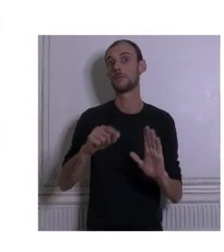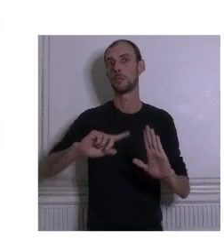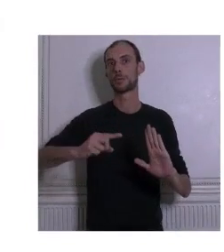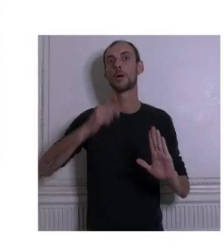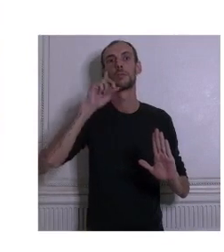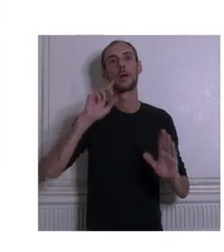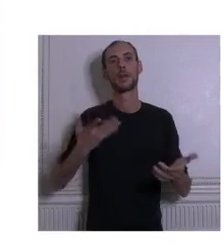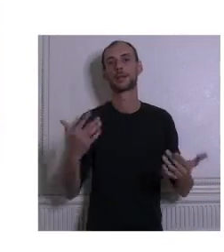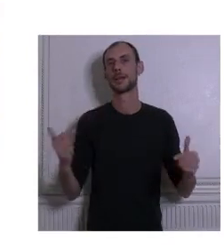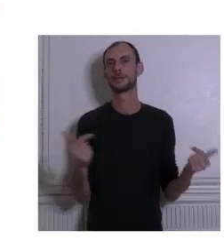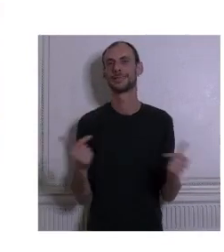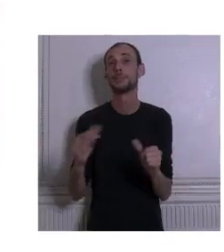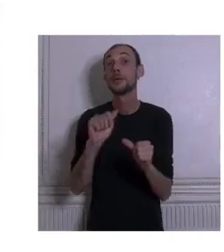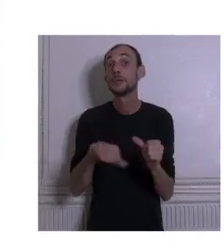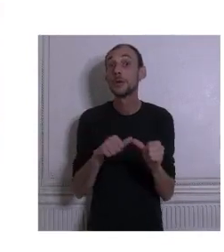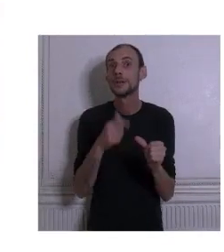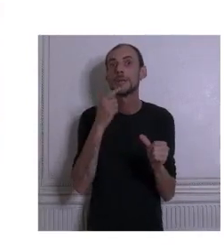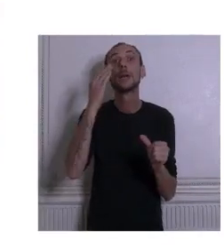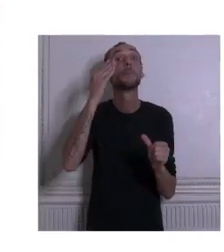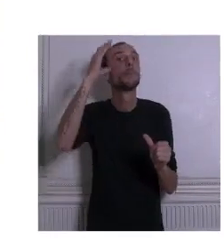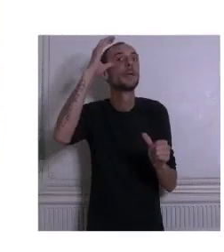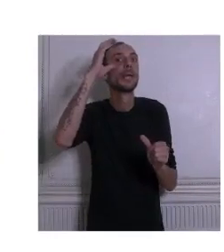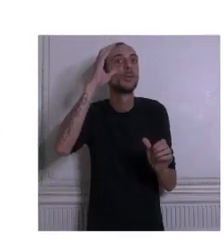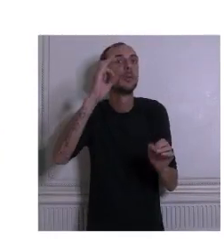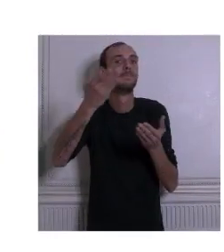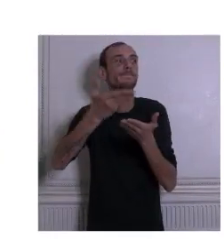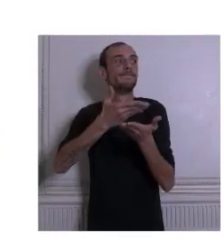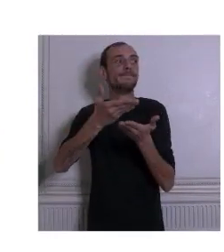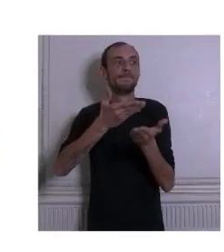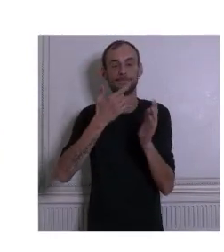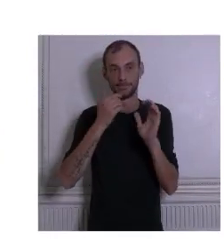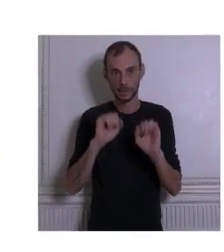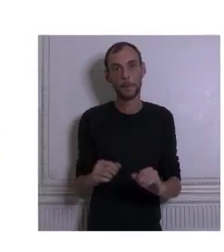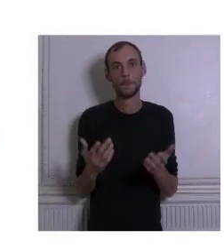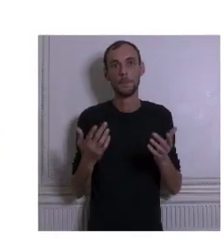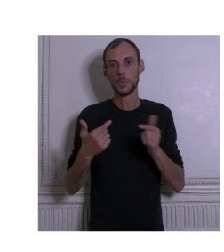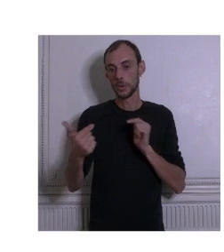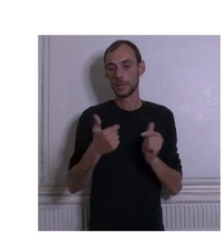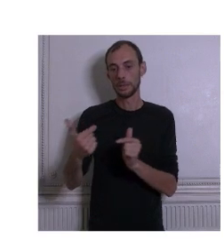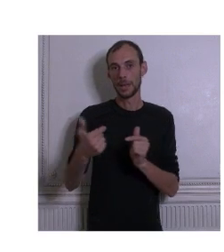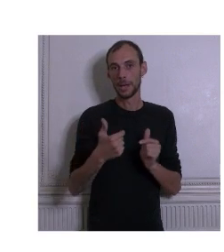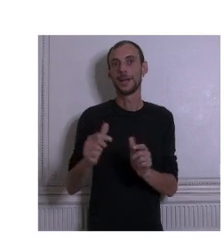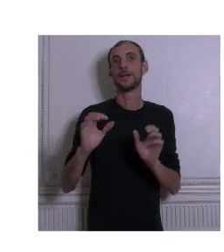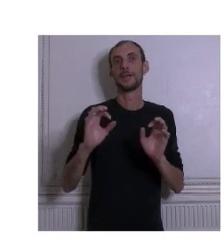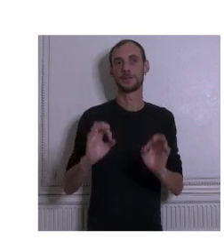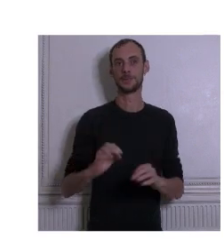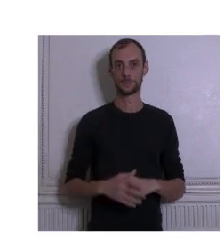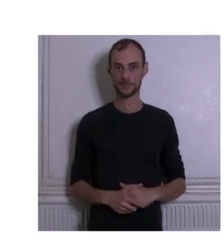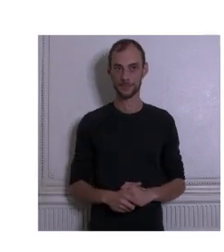questions de oui, Mme Gray. Alors, excusez-moi, Mme Rami, vous avez bien dit que vous n'avez rien